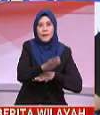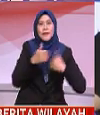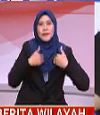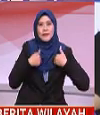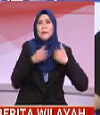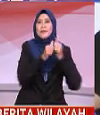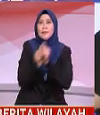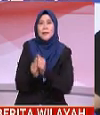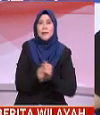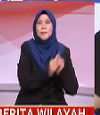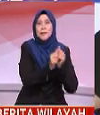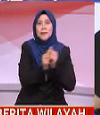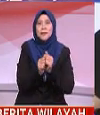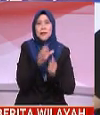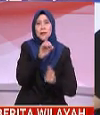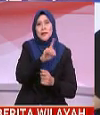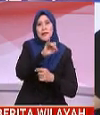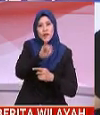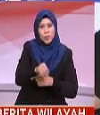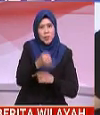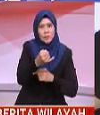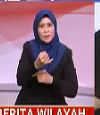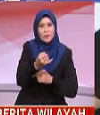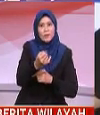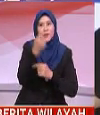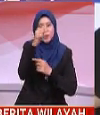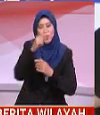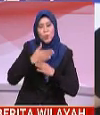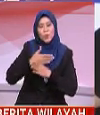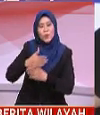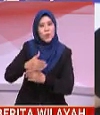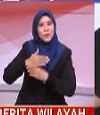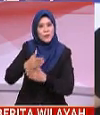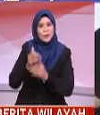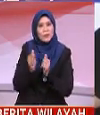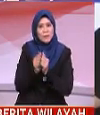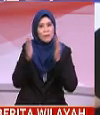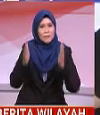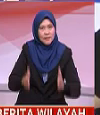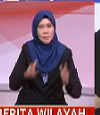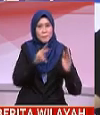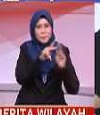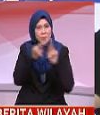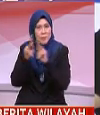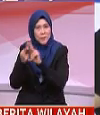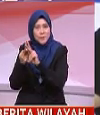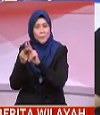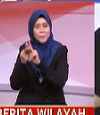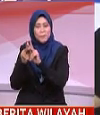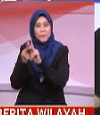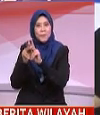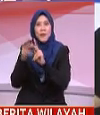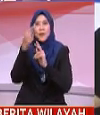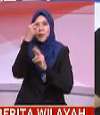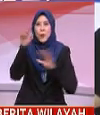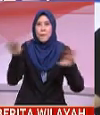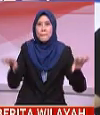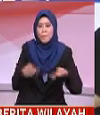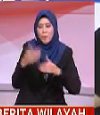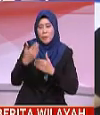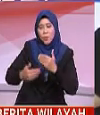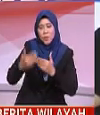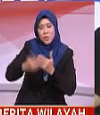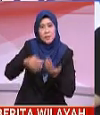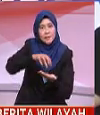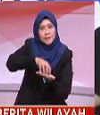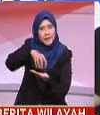sesi bersama-sama DJ yang akan membuat perkongsian dengan penduduk kampung mengenai pembuatan roti dan